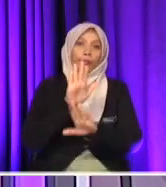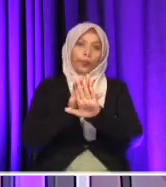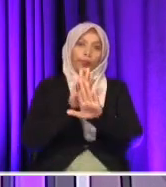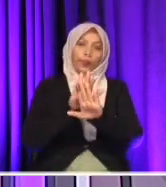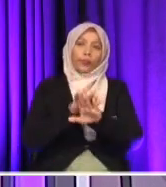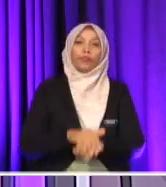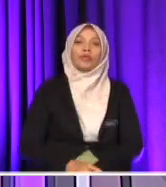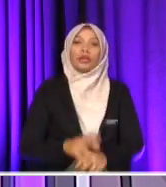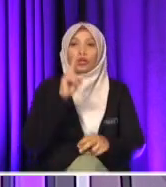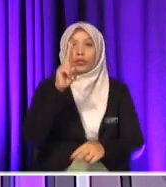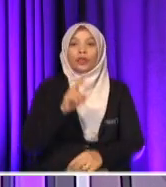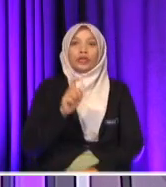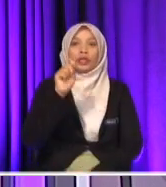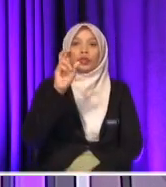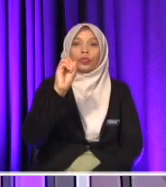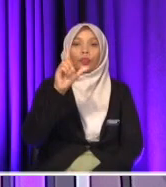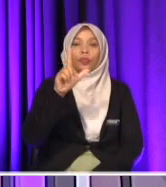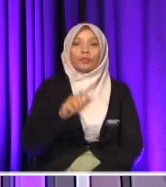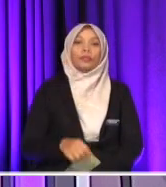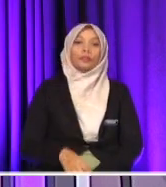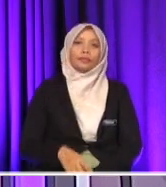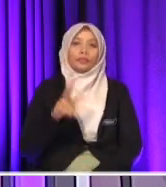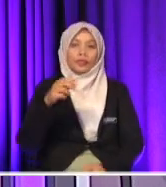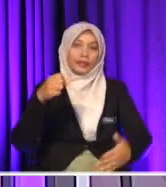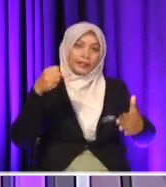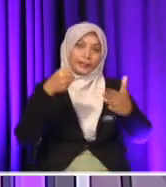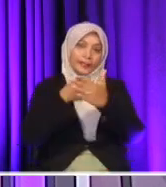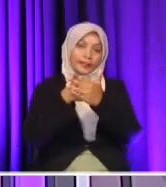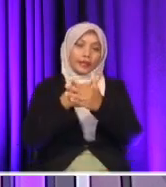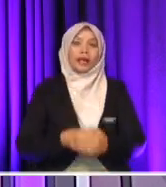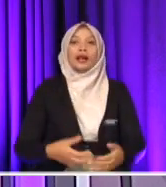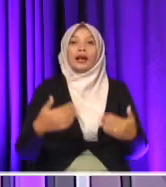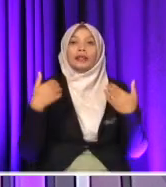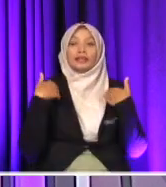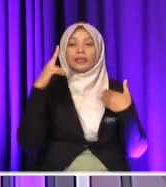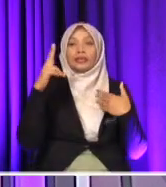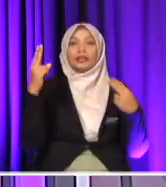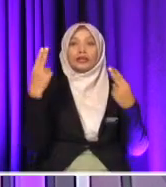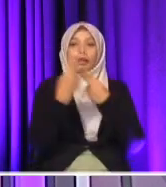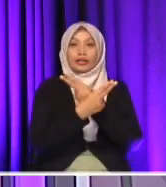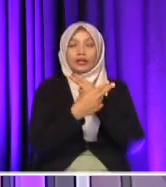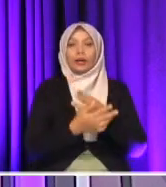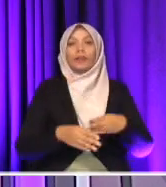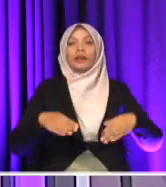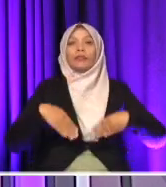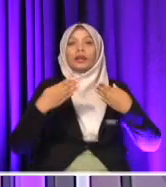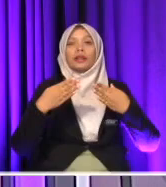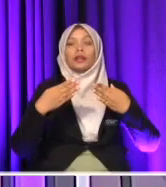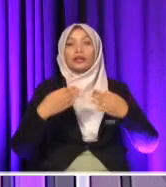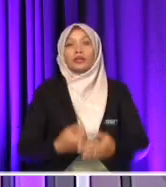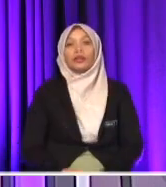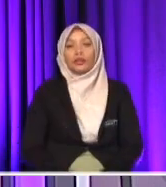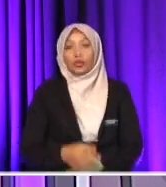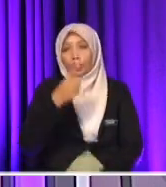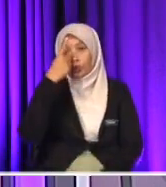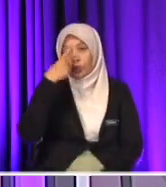tol. Tol. Halangan ketiga adalah accident kan? Betul. Okey. Ada 3 halangan tadi. Okey, macam mana kita nak selesaikan? Untuk 2 ni